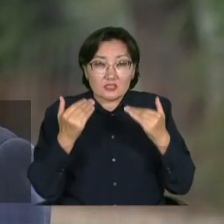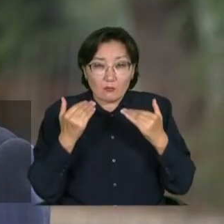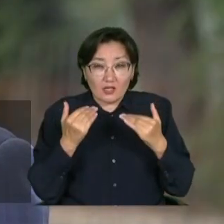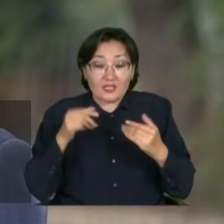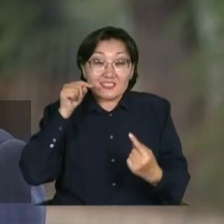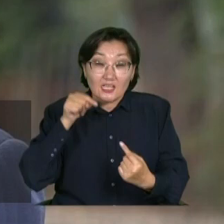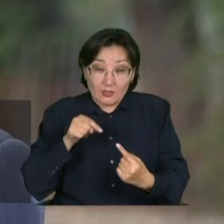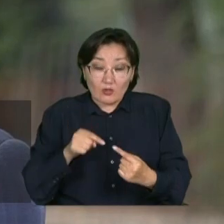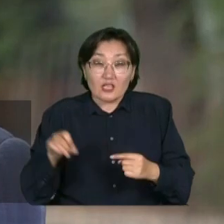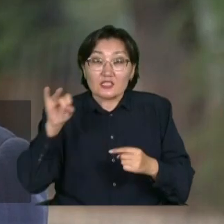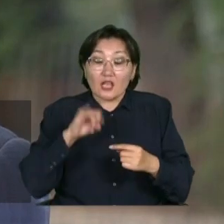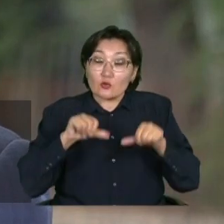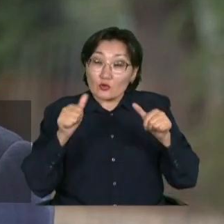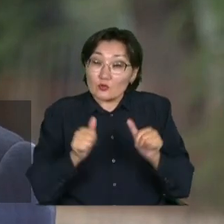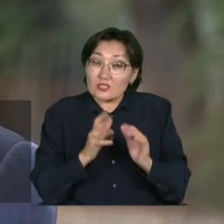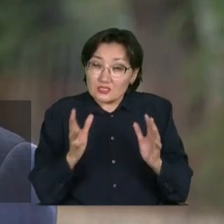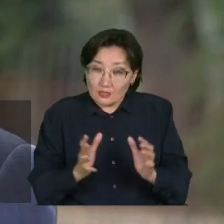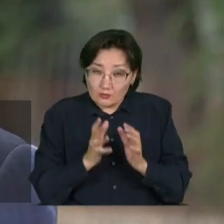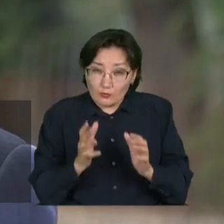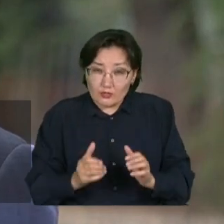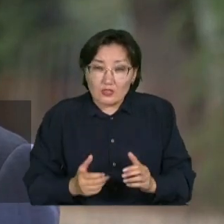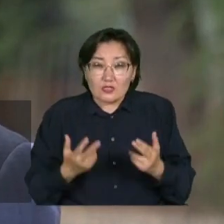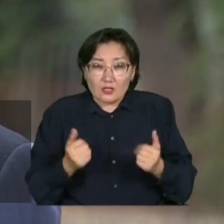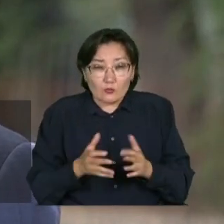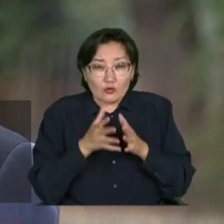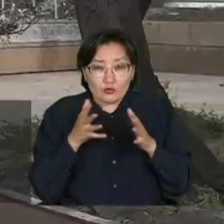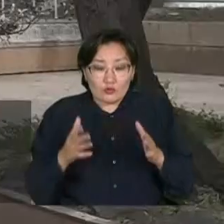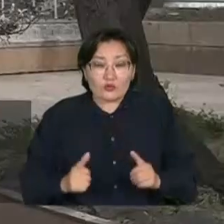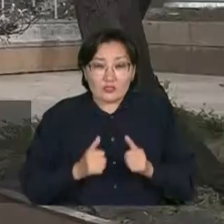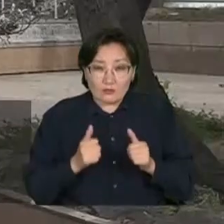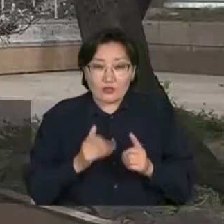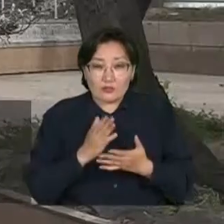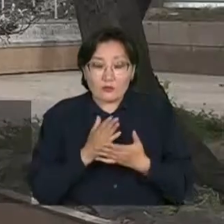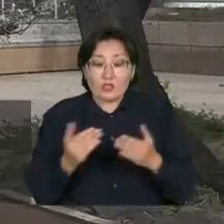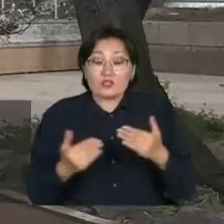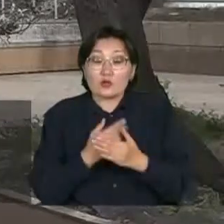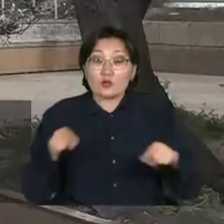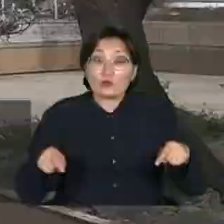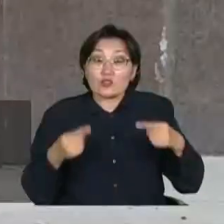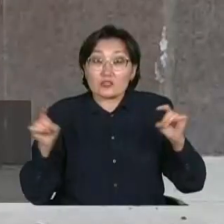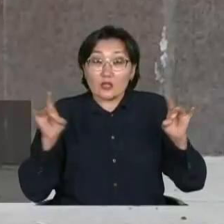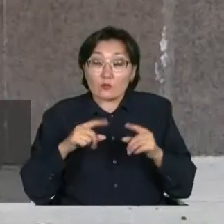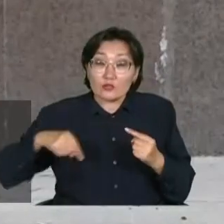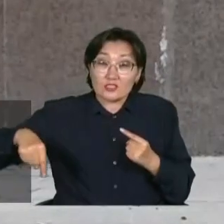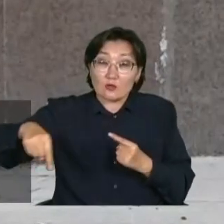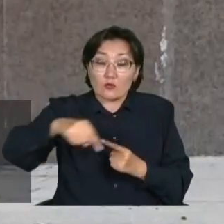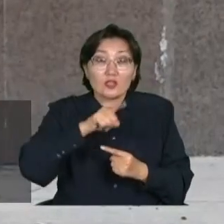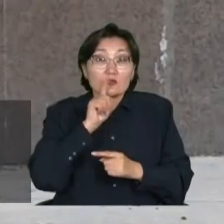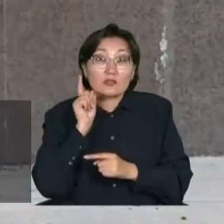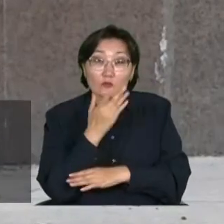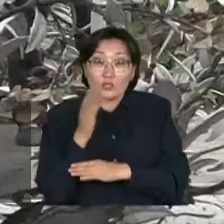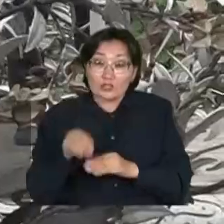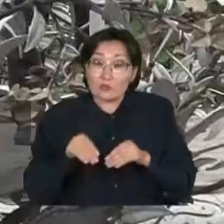біз тарихи келбетін сақтап қалуға әрине үлкен күш салдық. Қайта жаңғыратын кафенің айналасына жасыл желек